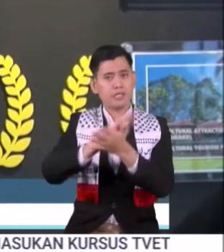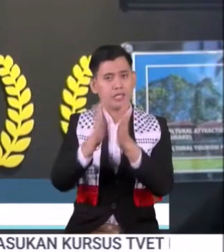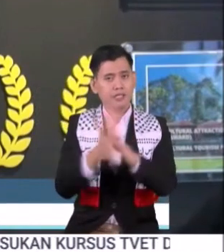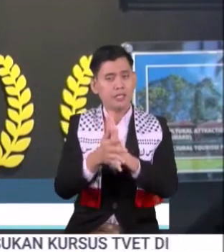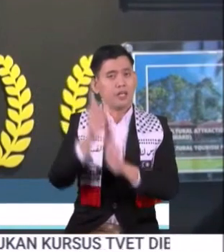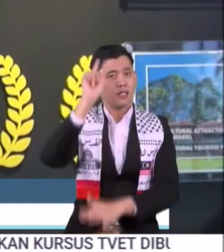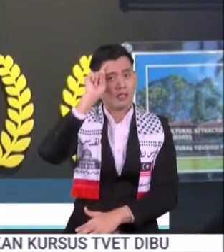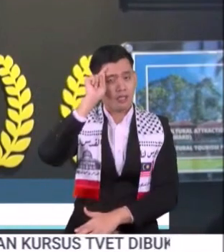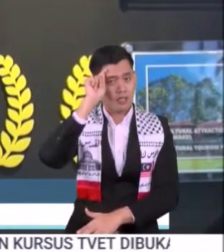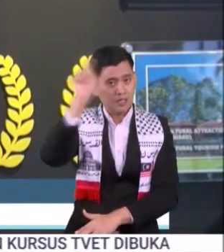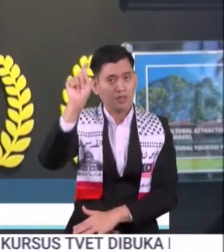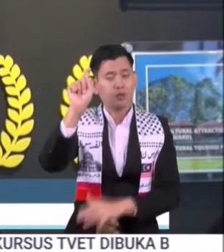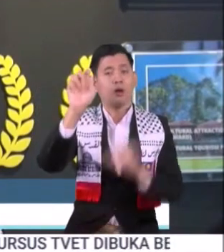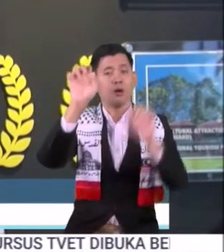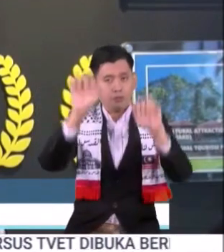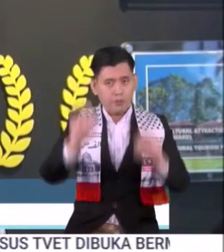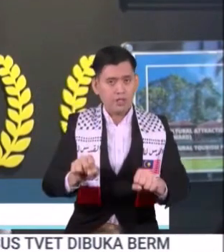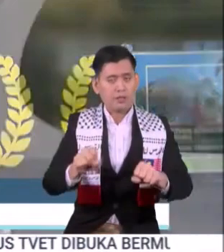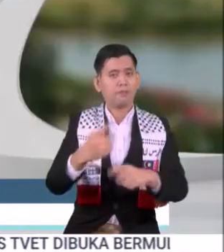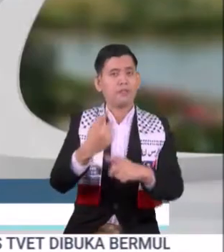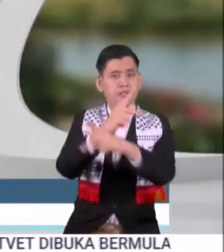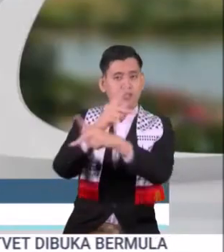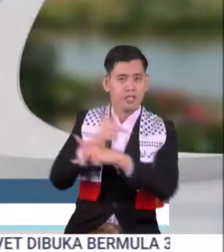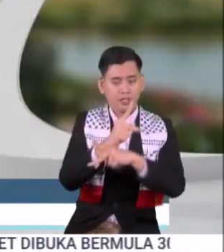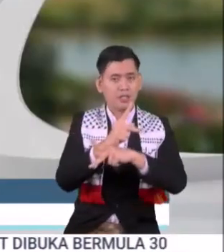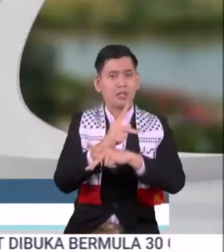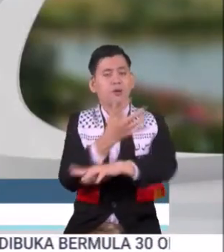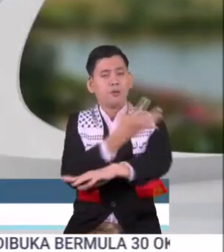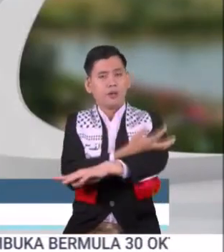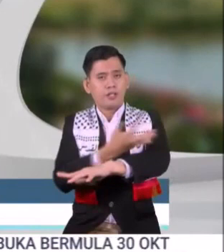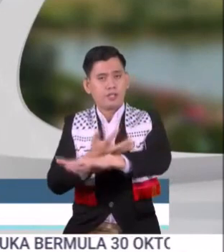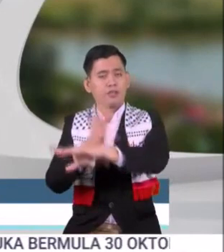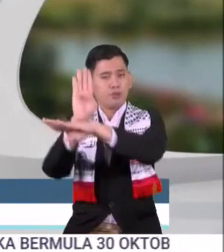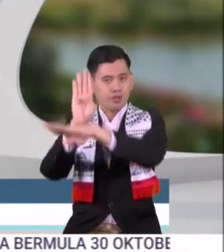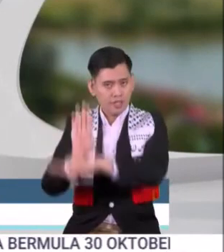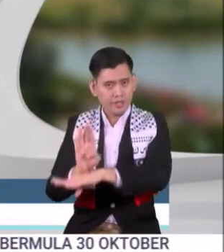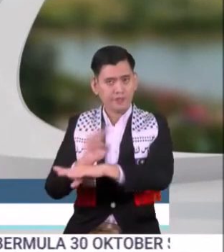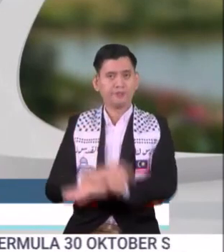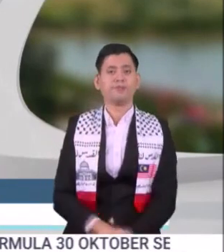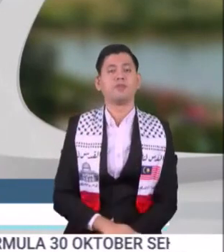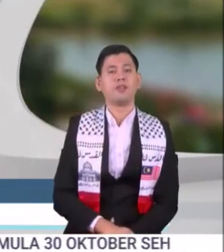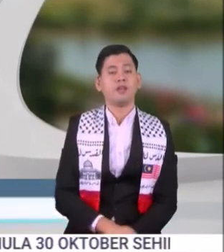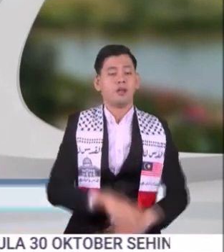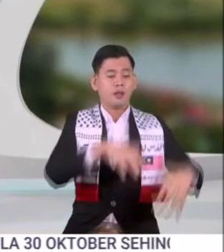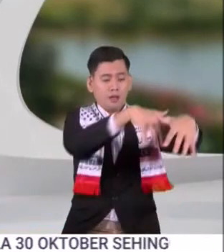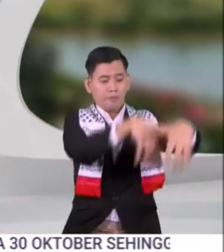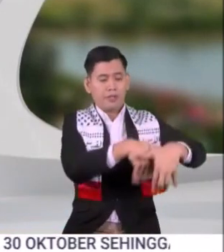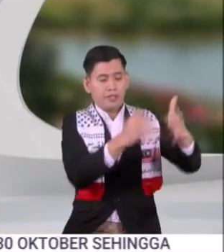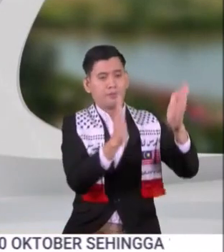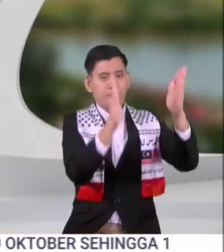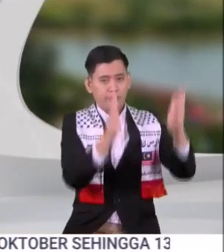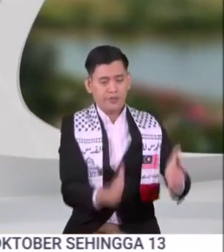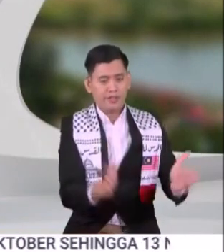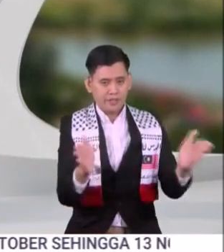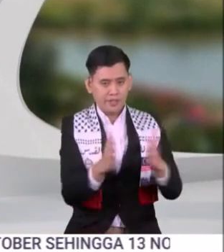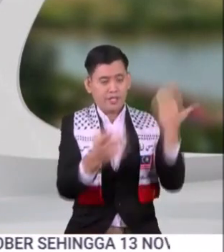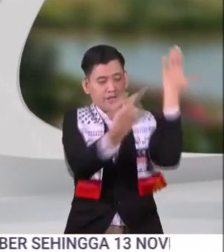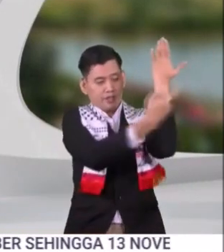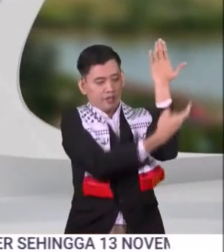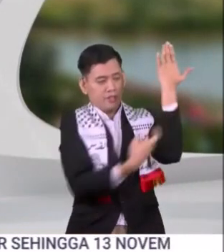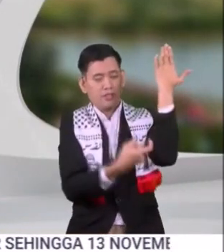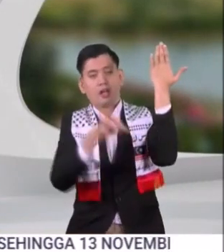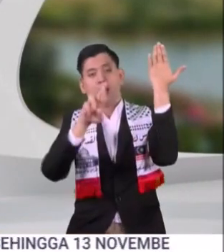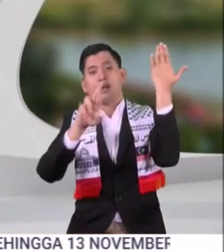yang mempertahankan seni budaya barisan kita pihak berkuasa kemajuan pekebun kecil perusahaan getah Risda